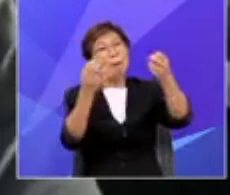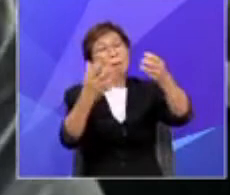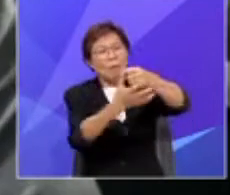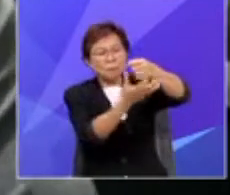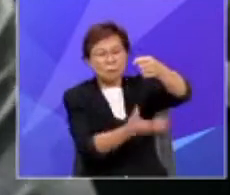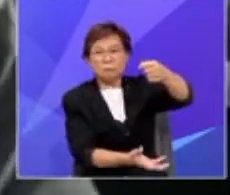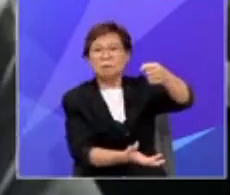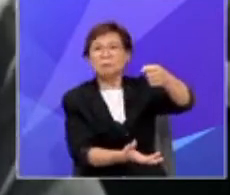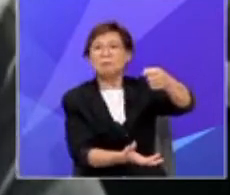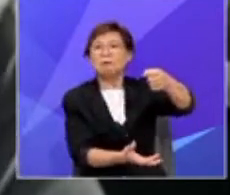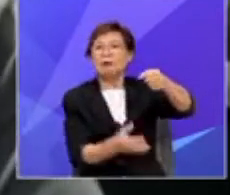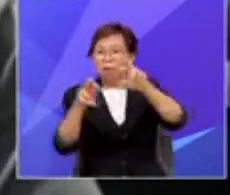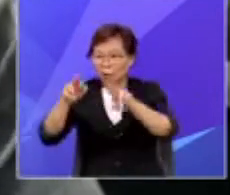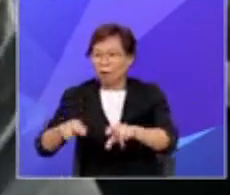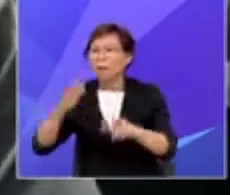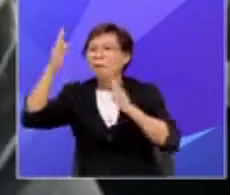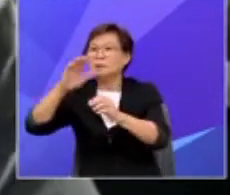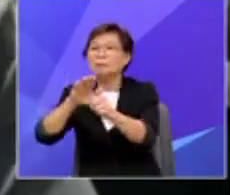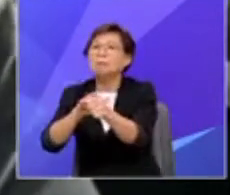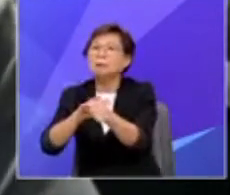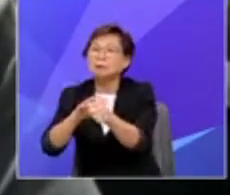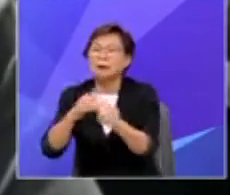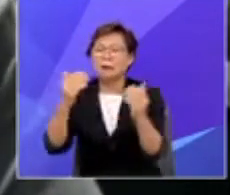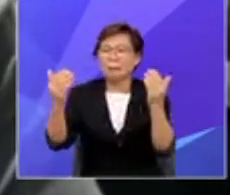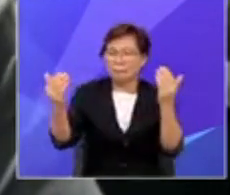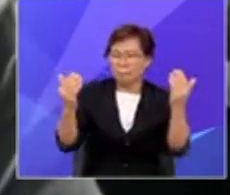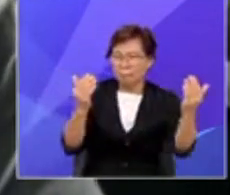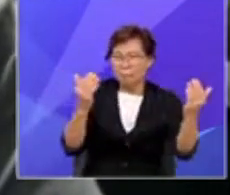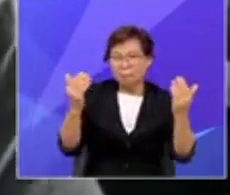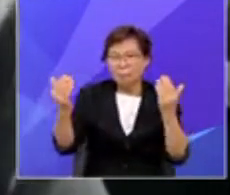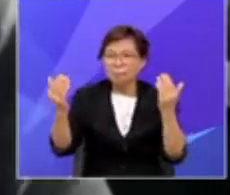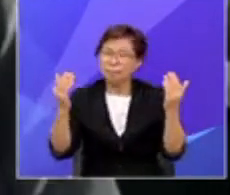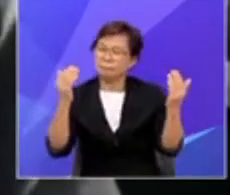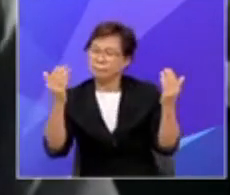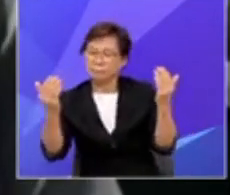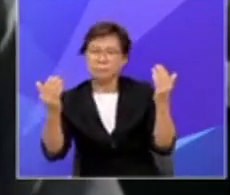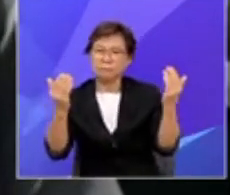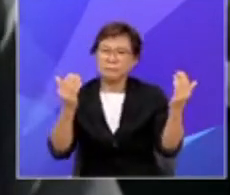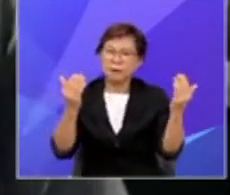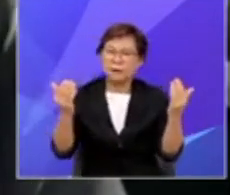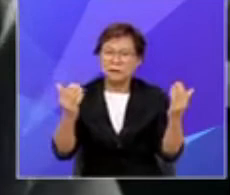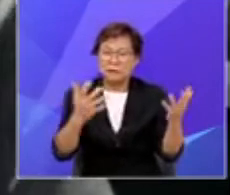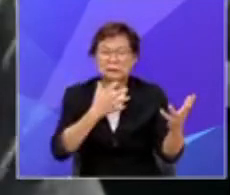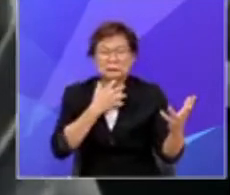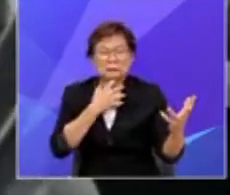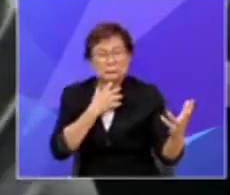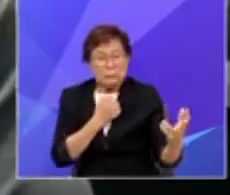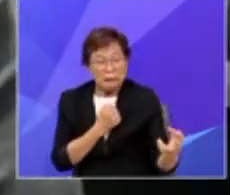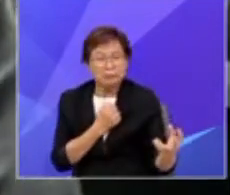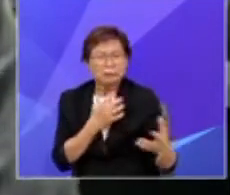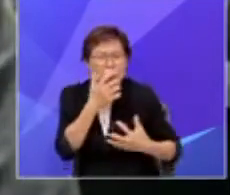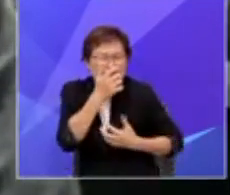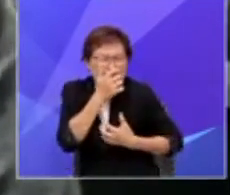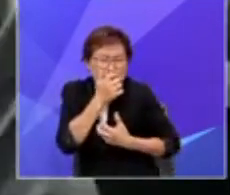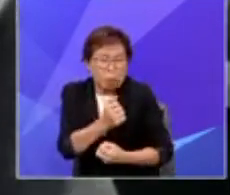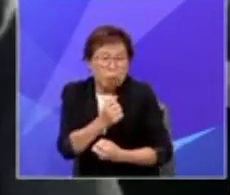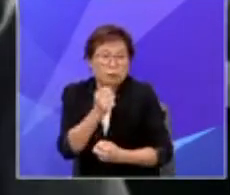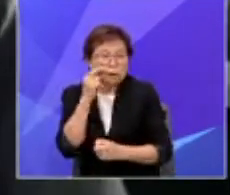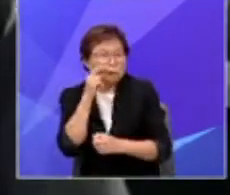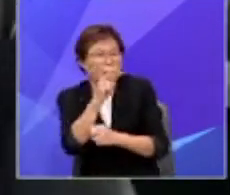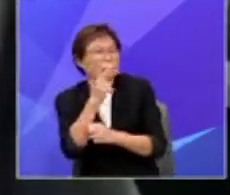am tetapi berbanding dengan eh Angel ataupun fashion kita dampak dari pada